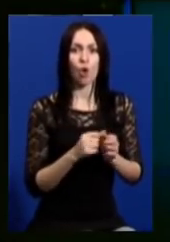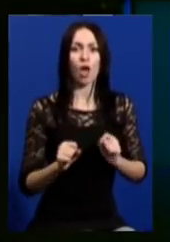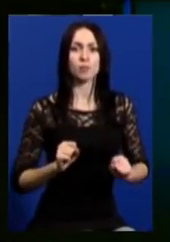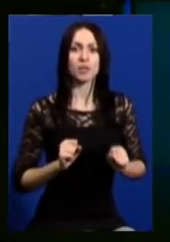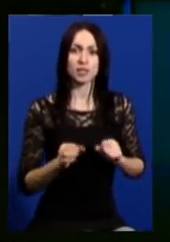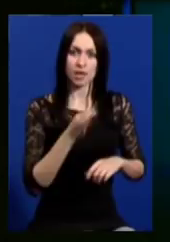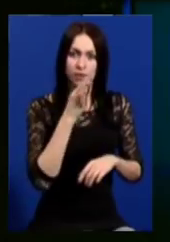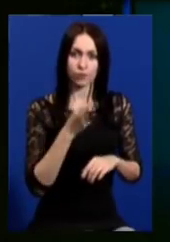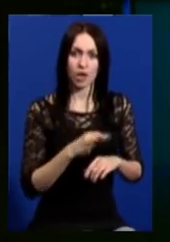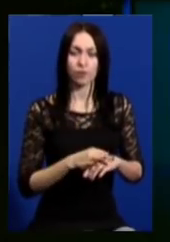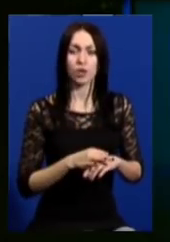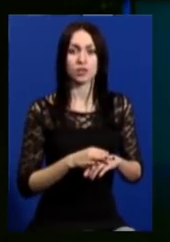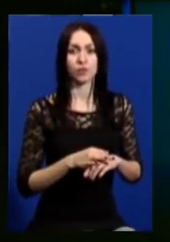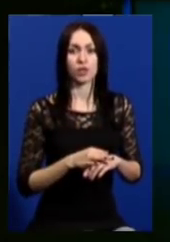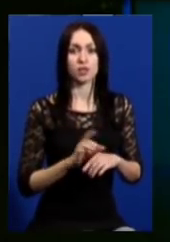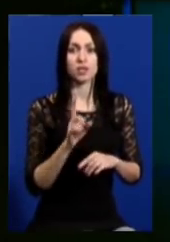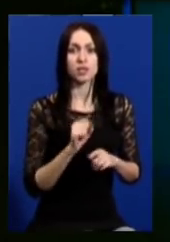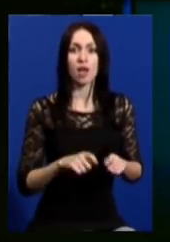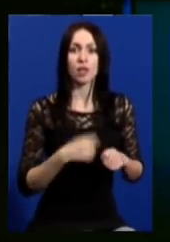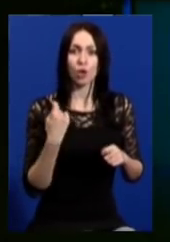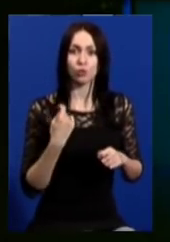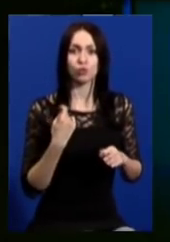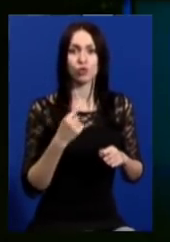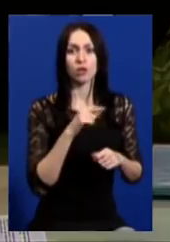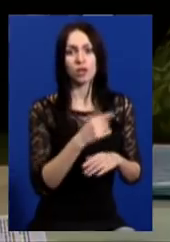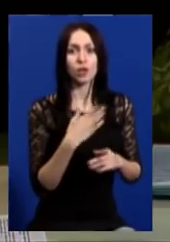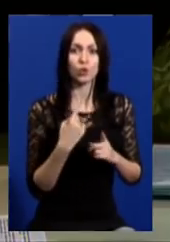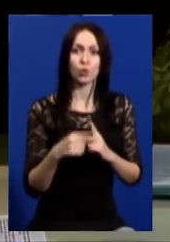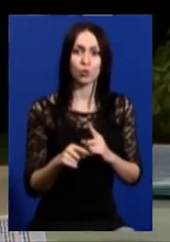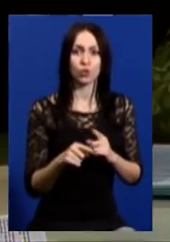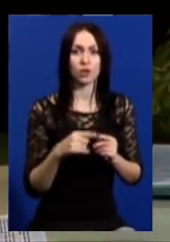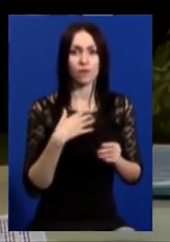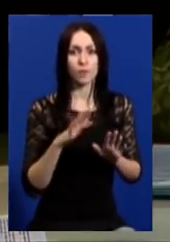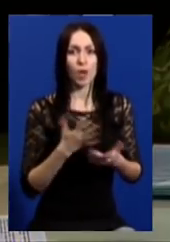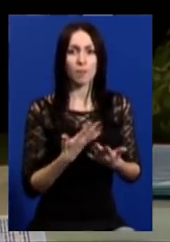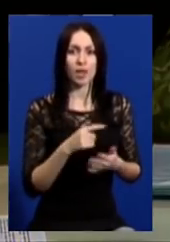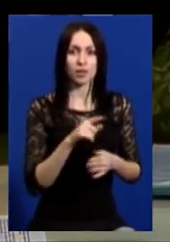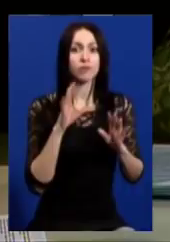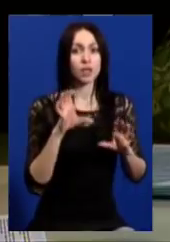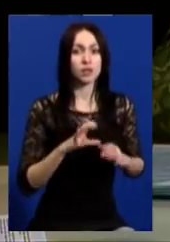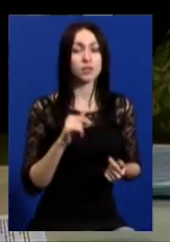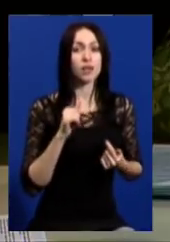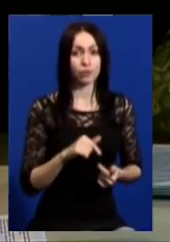адміністративної відповідальності за порушення тих чи інших аспектів законодавства, відповідно,